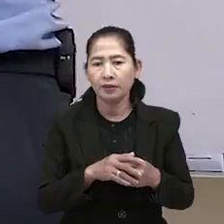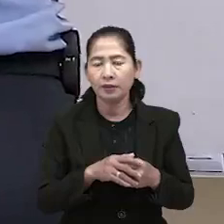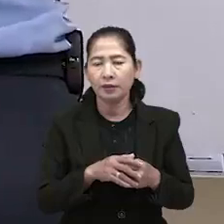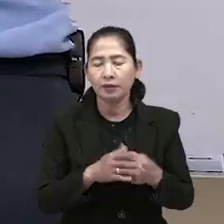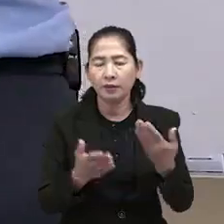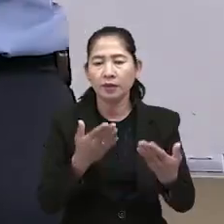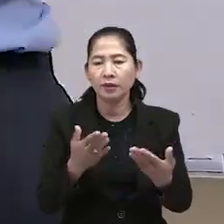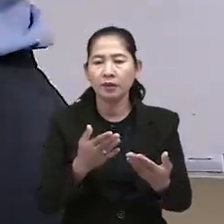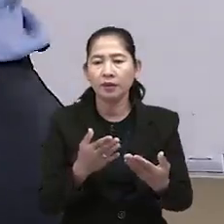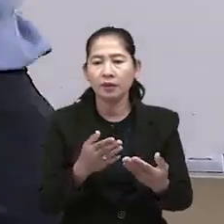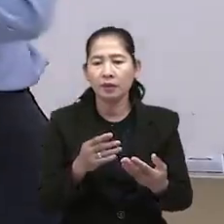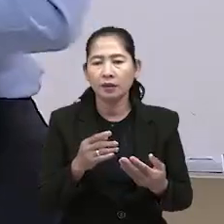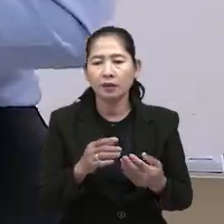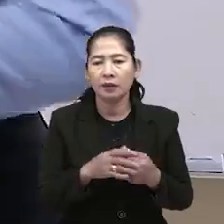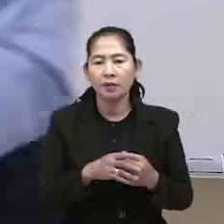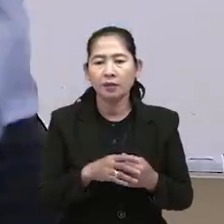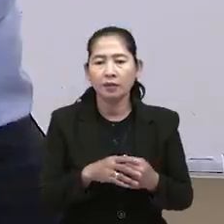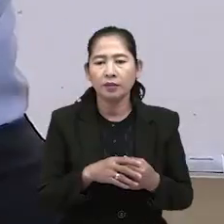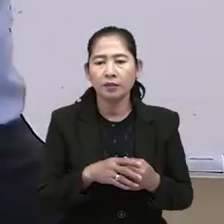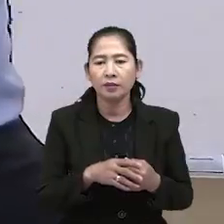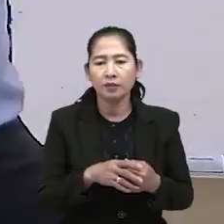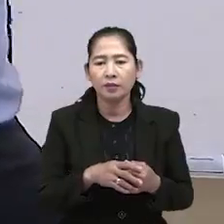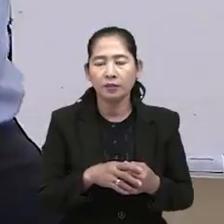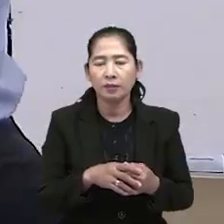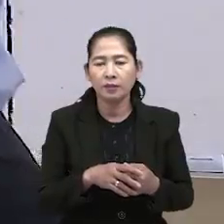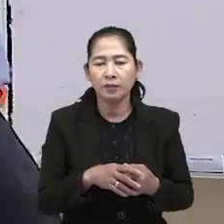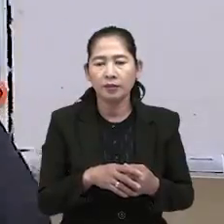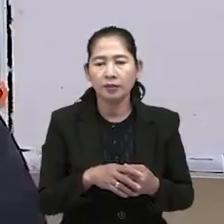ប្រសិនបើជាសត្វស្លាបណាកូនណាចា